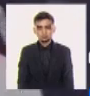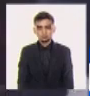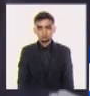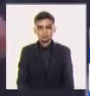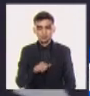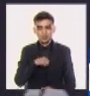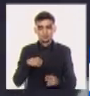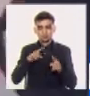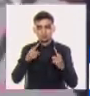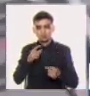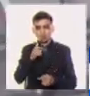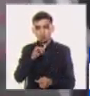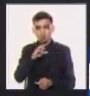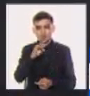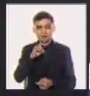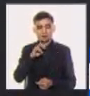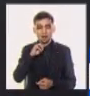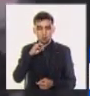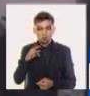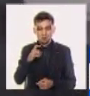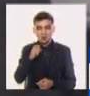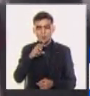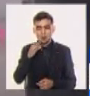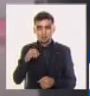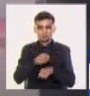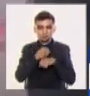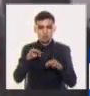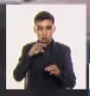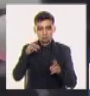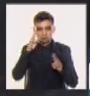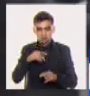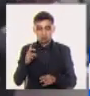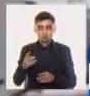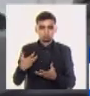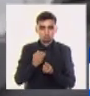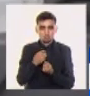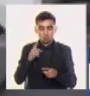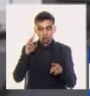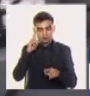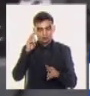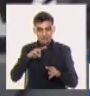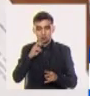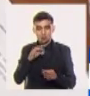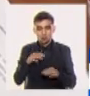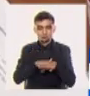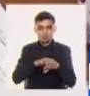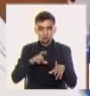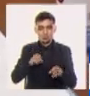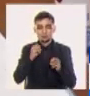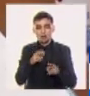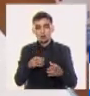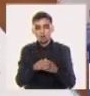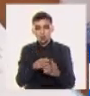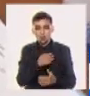Сам арестованный губернатор Хабаровского края не знает о митингах в его поддержку. Представитель столичной общественной наблюдательной комиссии